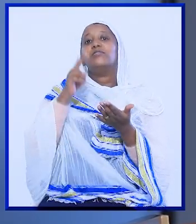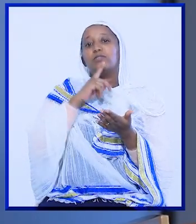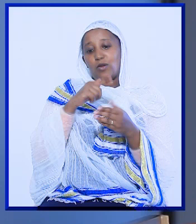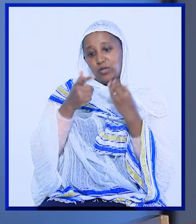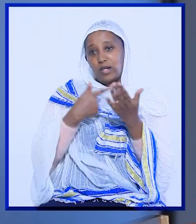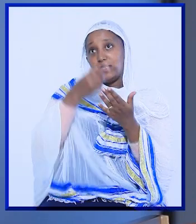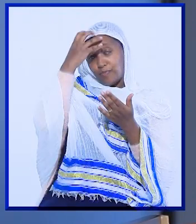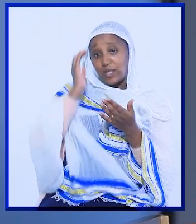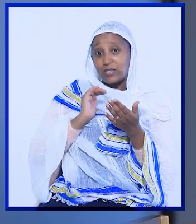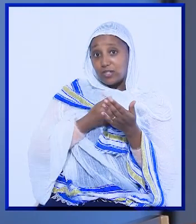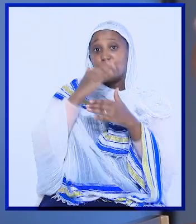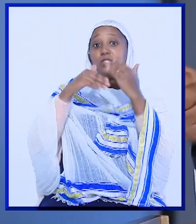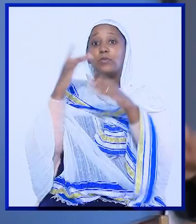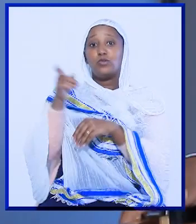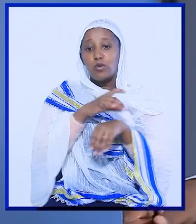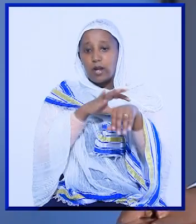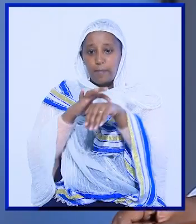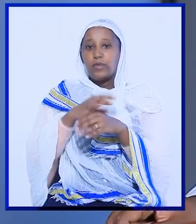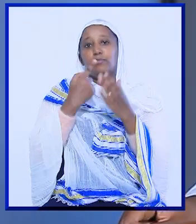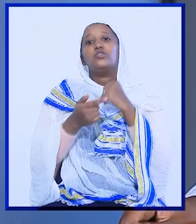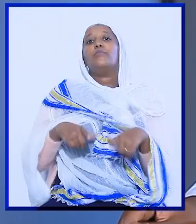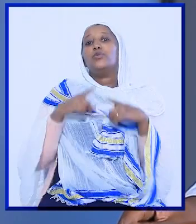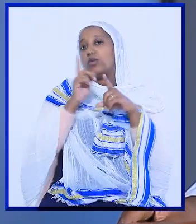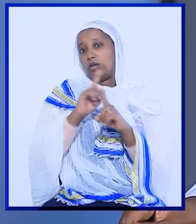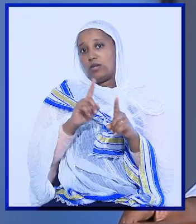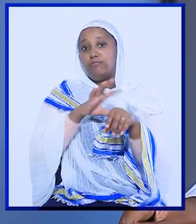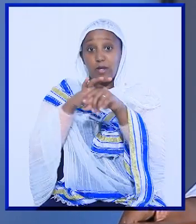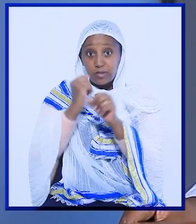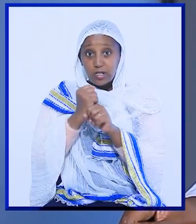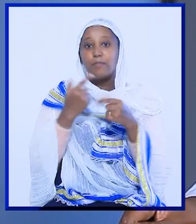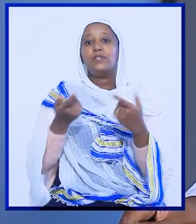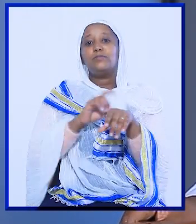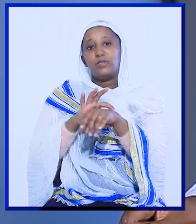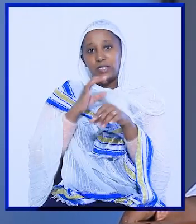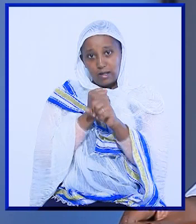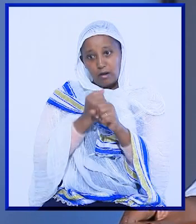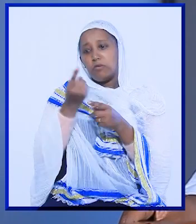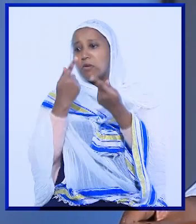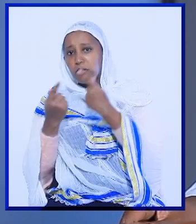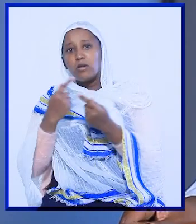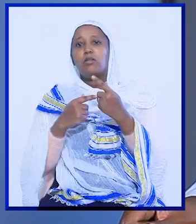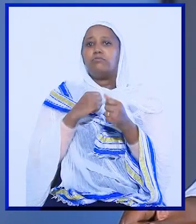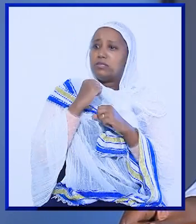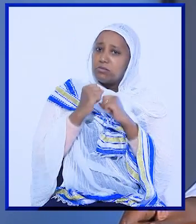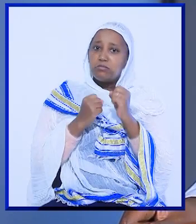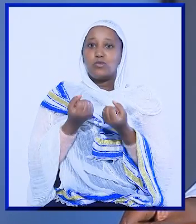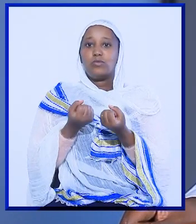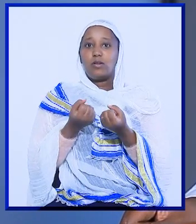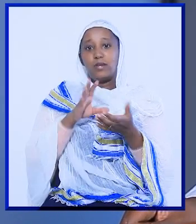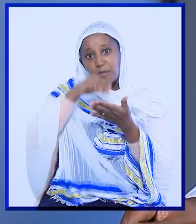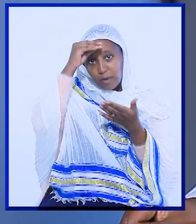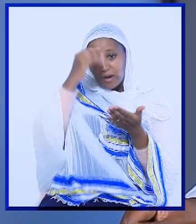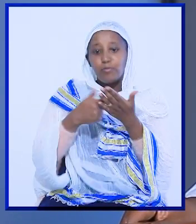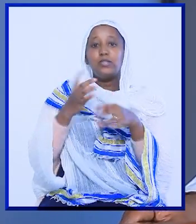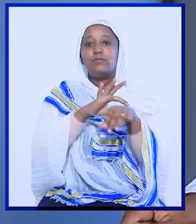ተስፋው ትንሣኤ ሙታን ነው። ስለዚህ መንግስታችን በሰማይ ስለሆነ ለምድር ብቻ የምንኖር አይደለንም። ለምድር እንሰራለን፣ በዚህ ምድር ላይ እንሰራለን፣ እነግዳለን፣